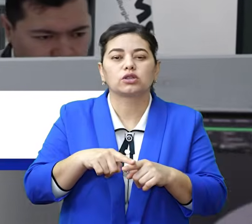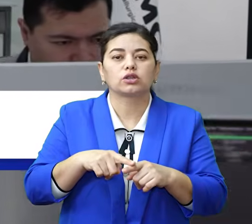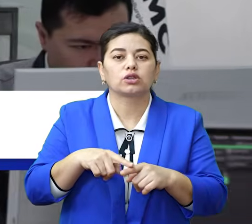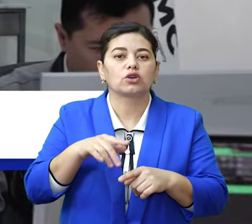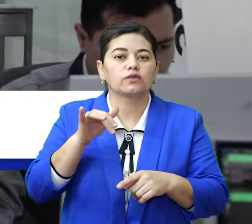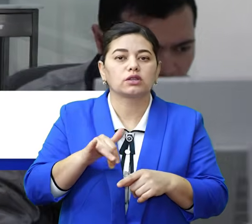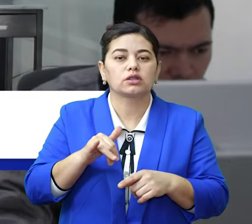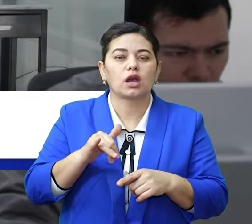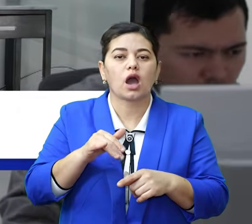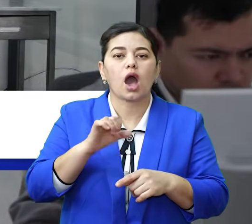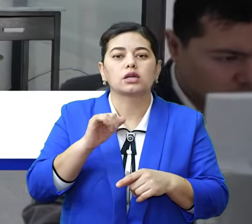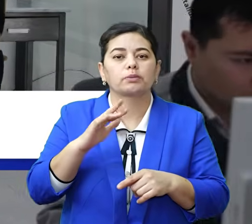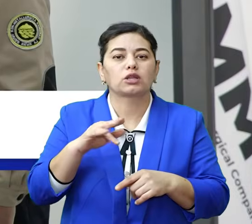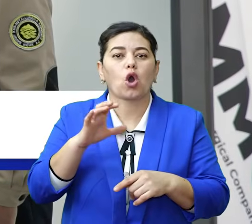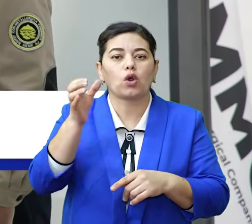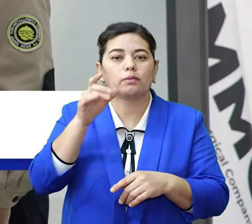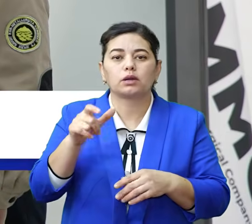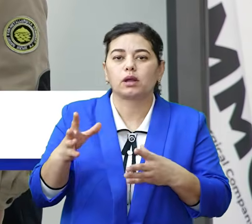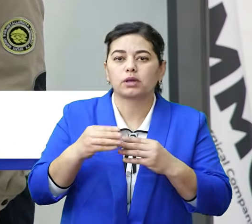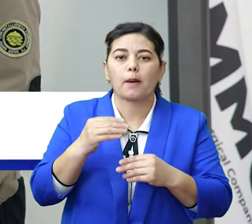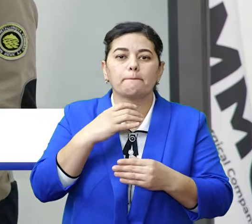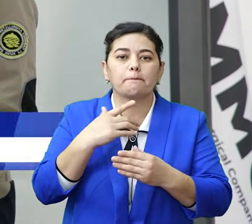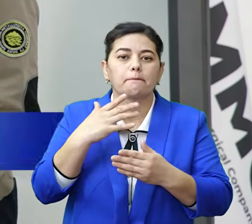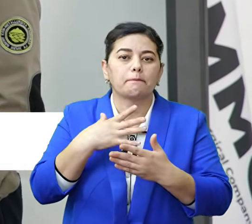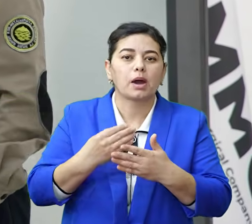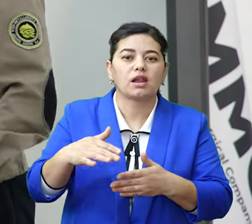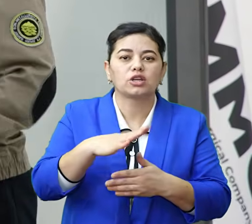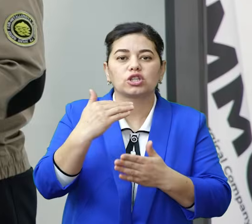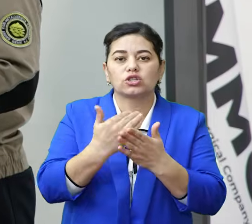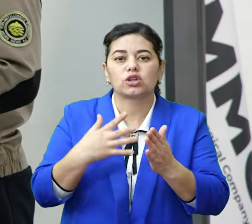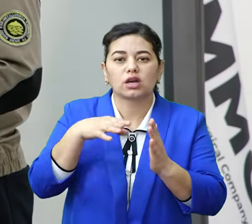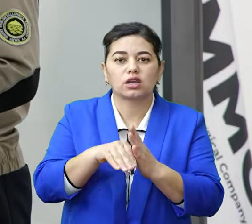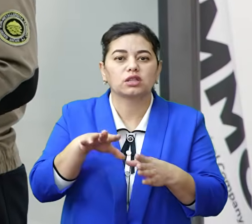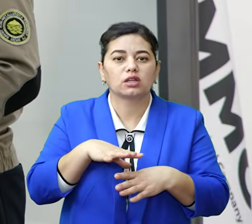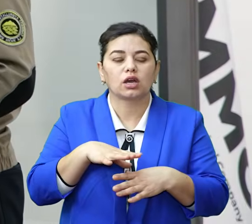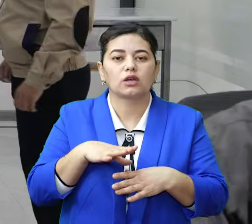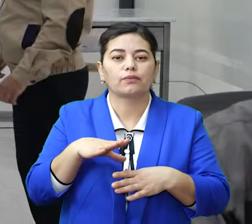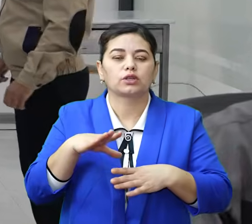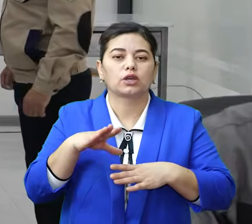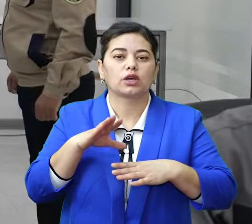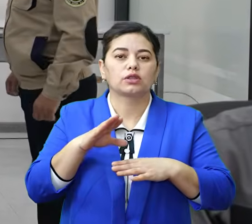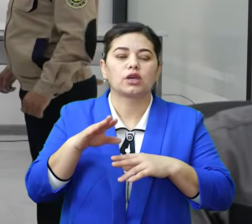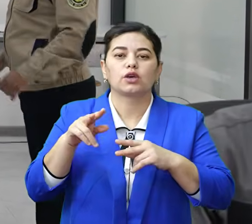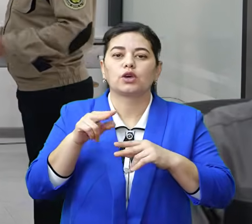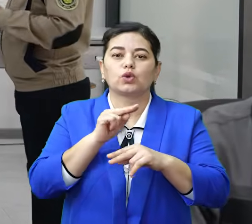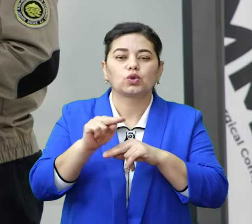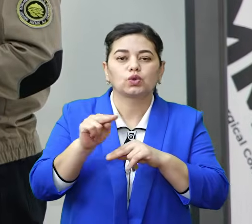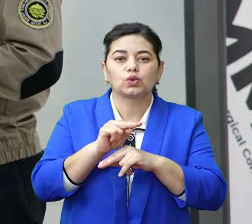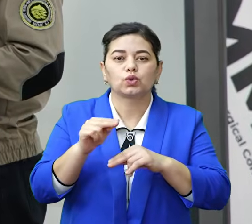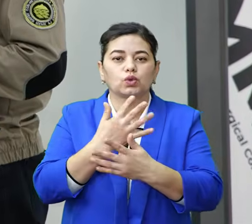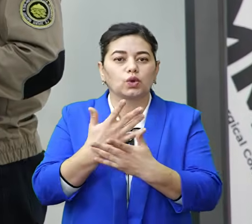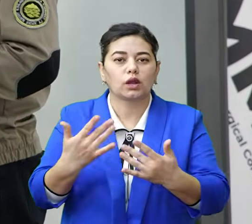aspirantlari, olimlar bilan birgalikda mana shu yerda mahalliylashtirish dasturiga kiritilgan uskuna va ehtiyot qismlarini o'rganib